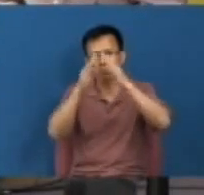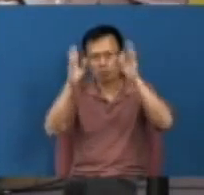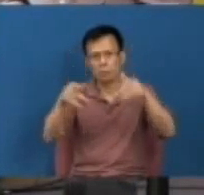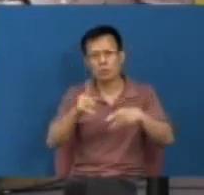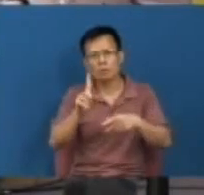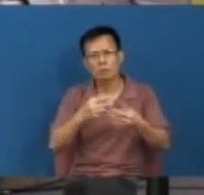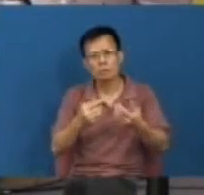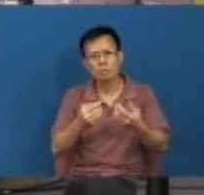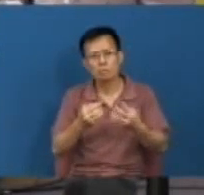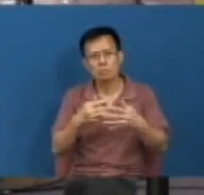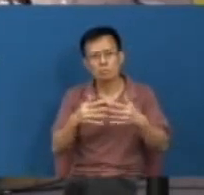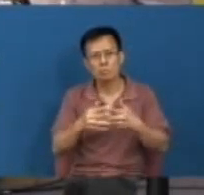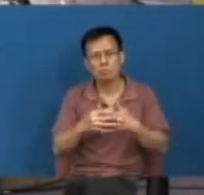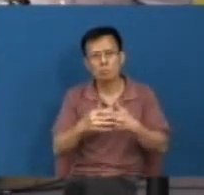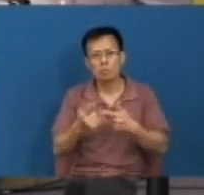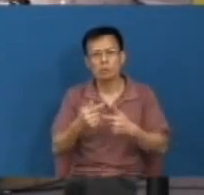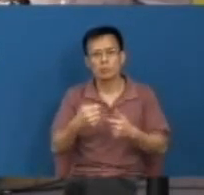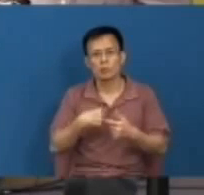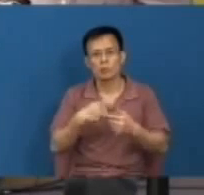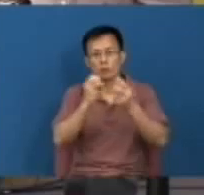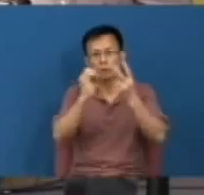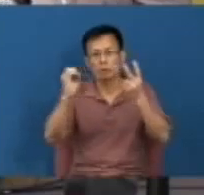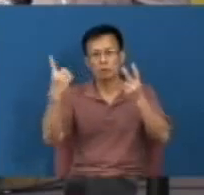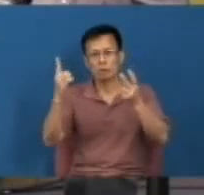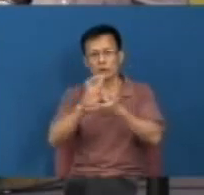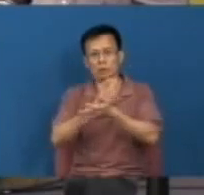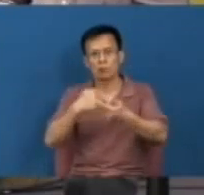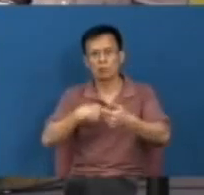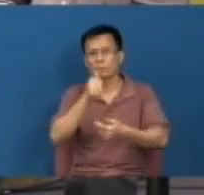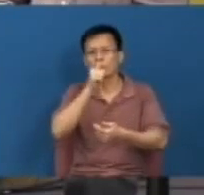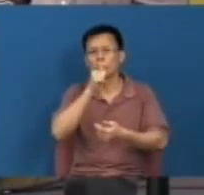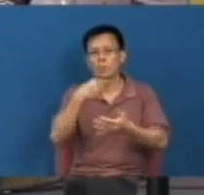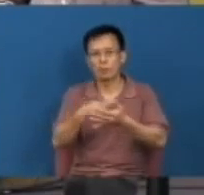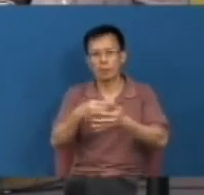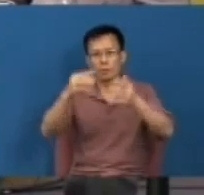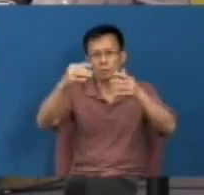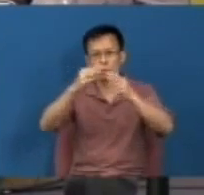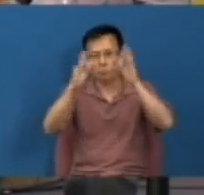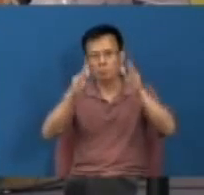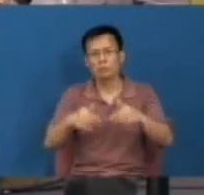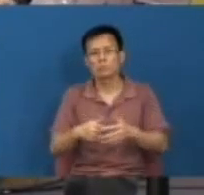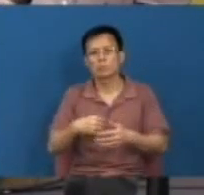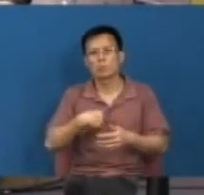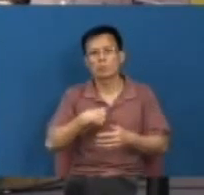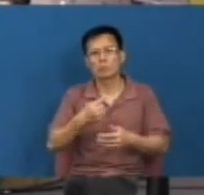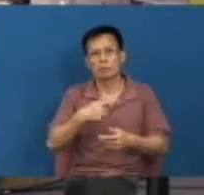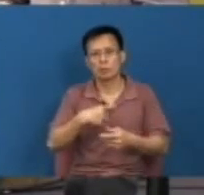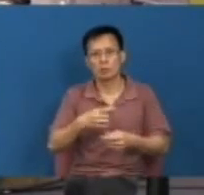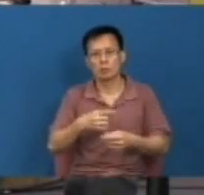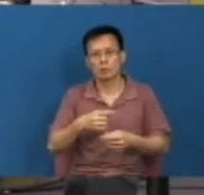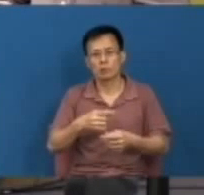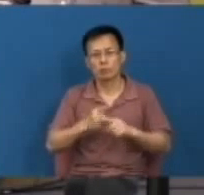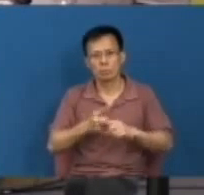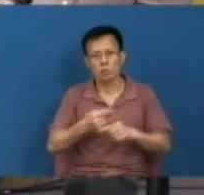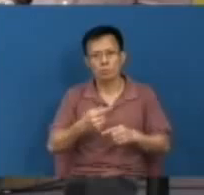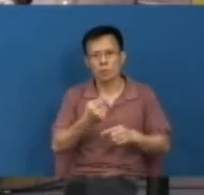嗱，我個單位咧就係喺2001年啦，我爸爸咧就買翻嚟嘅。咁佢當其時一心就諗住等我哋幾